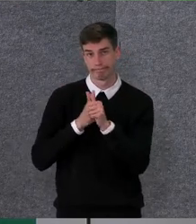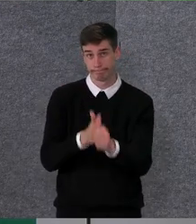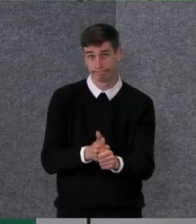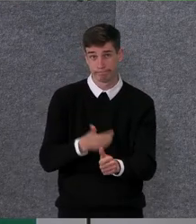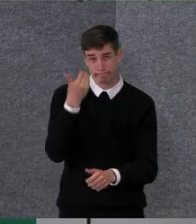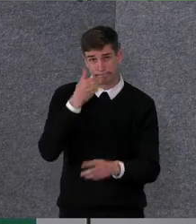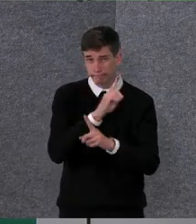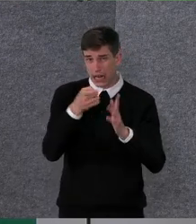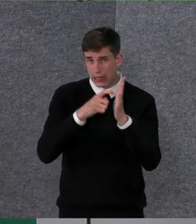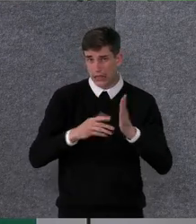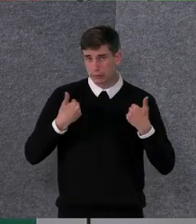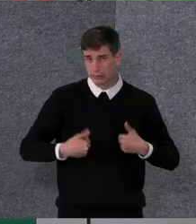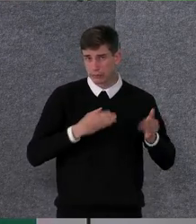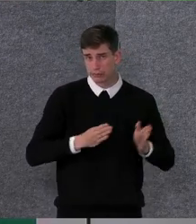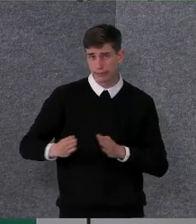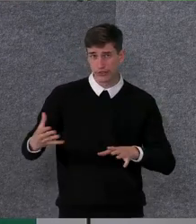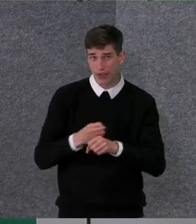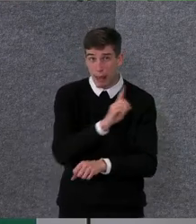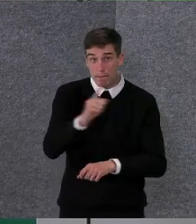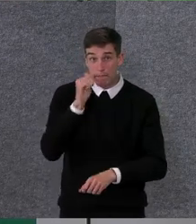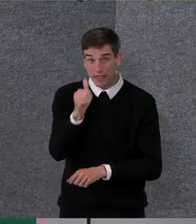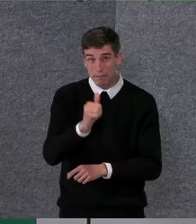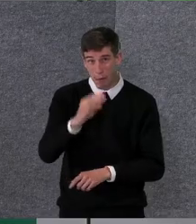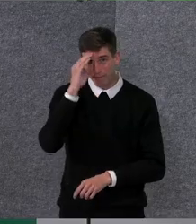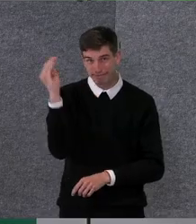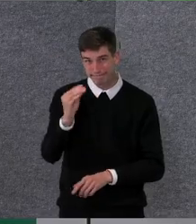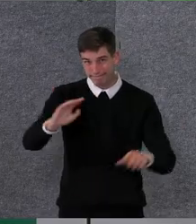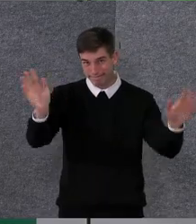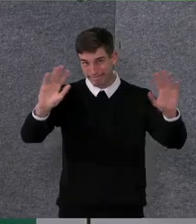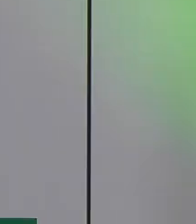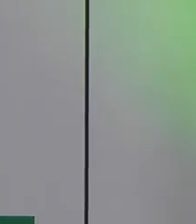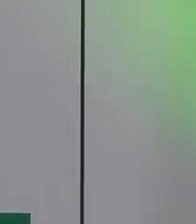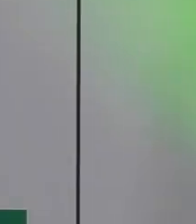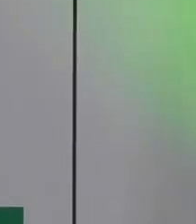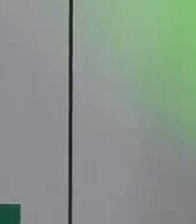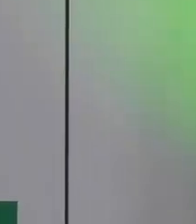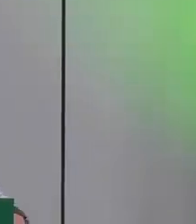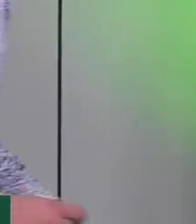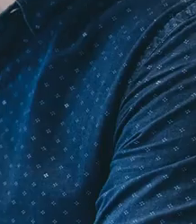Dank für eure Disziplin bei dieser Versammlung und wir sehen uns morgen. Bis dahin. Tschüss.